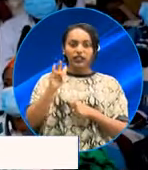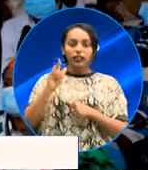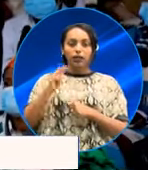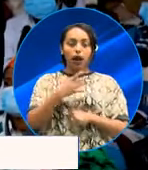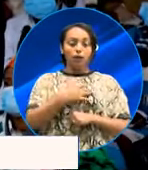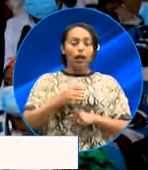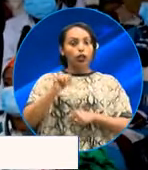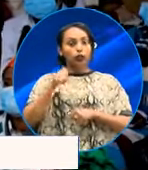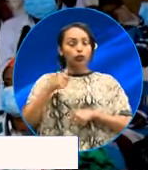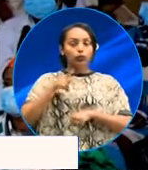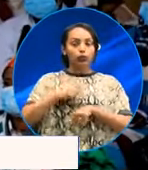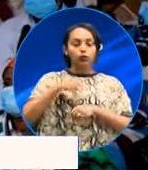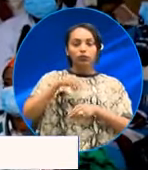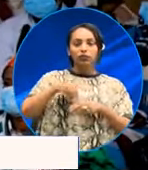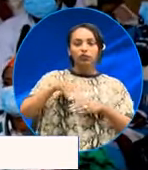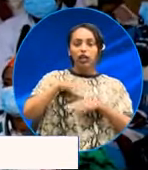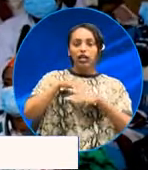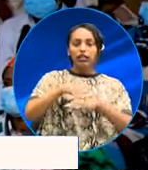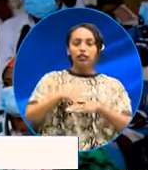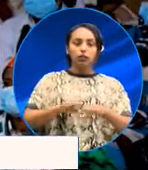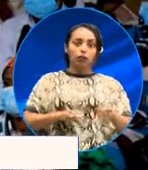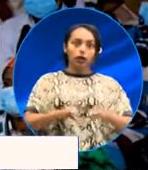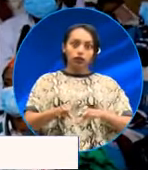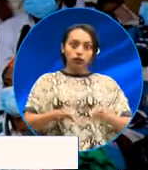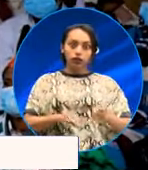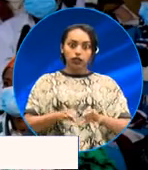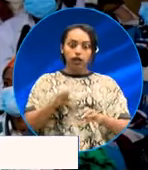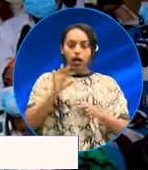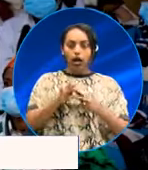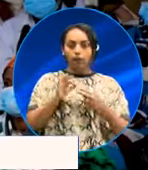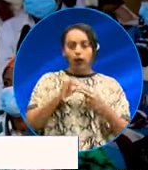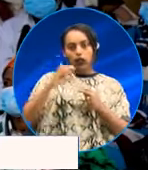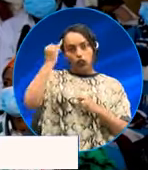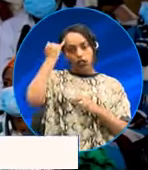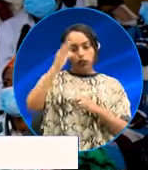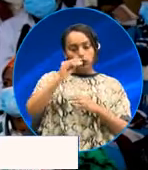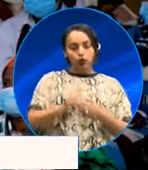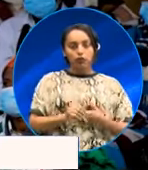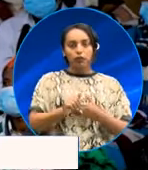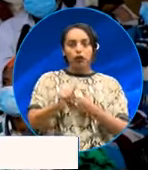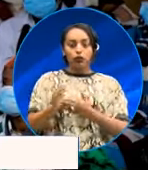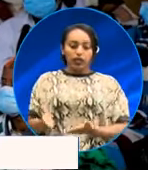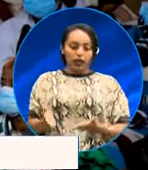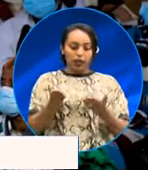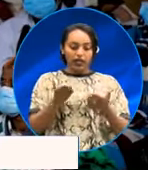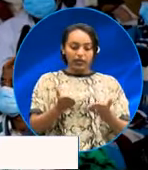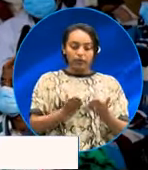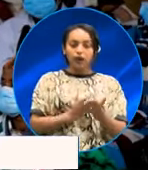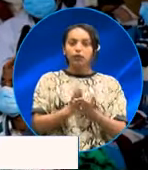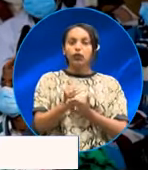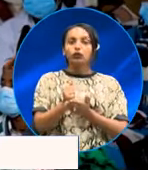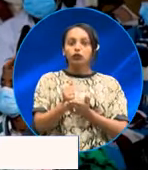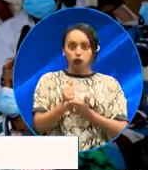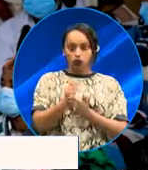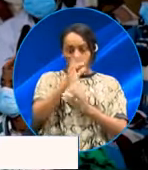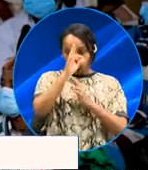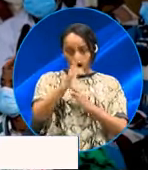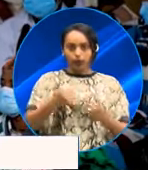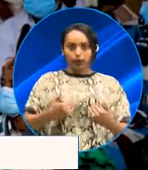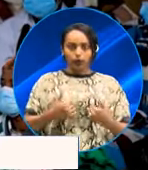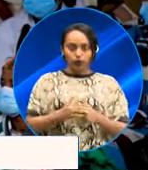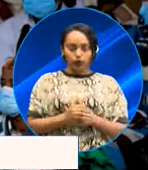አባላት የሌሎች ፓርቲዎችን የምርጫ ቅስቀሳ ማድረግ አማራጭ ሐሳባቸውንና መሮቻቸውን የማቅረብ መብታቸውን